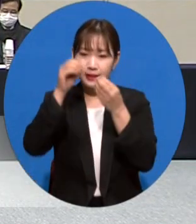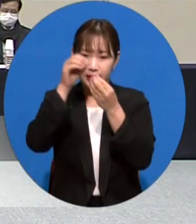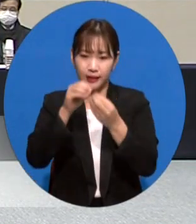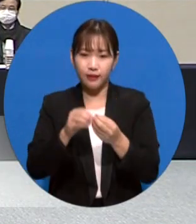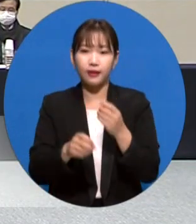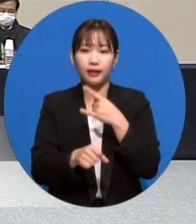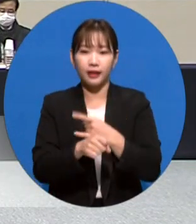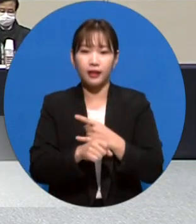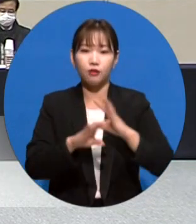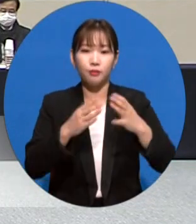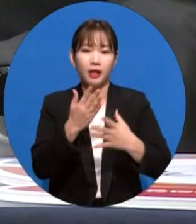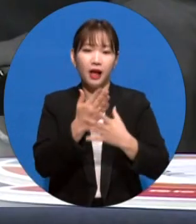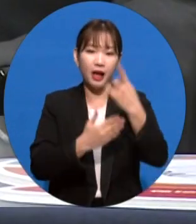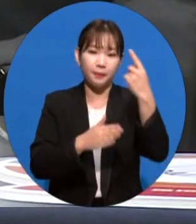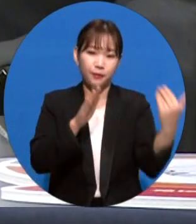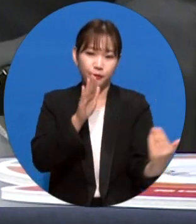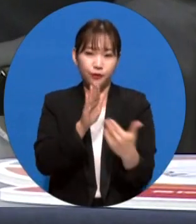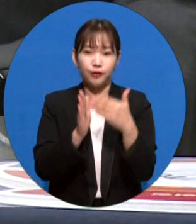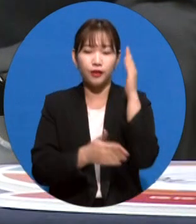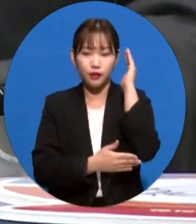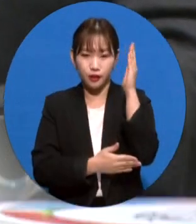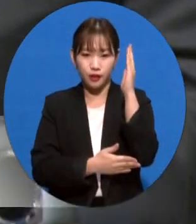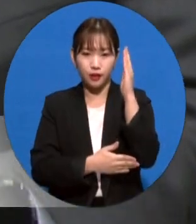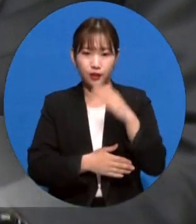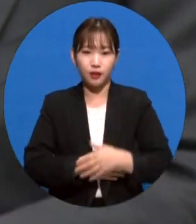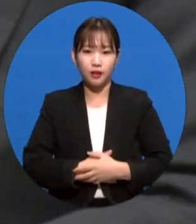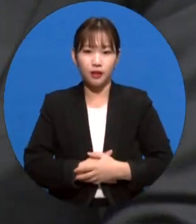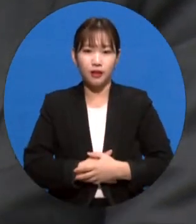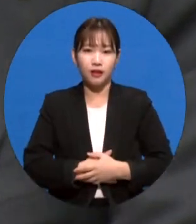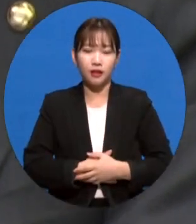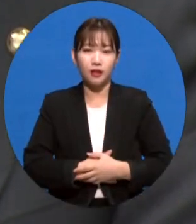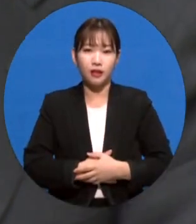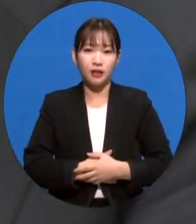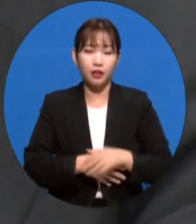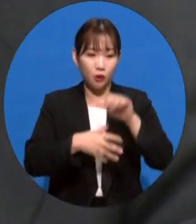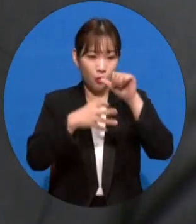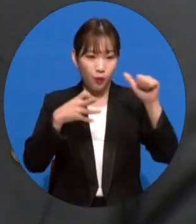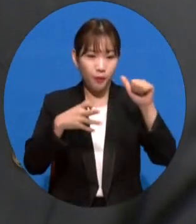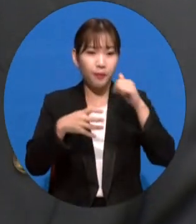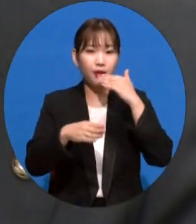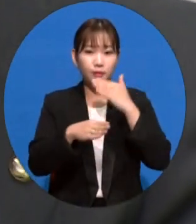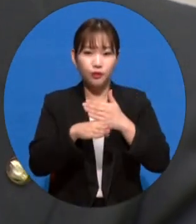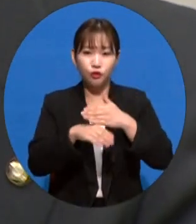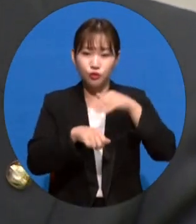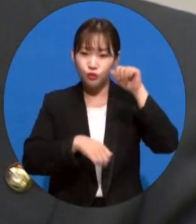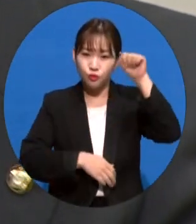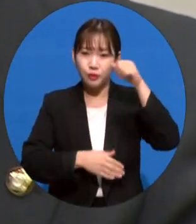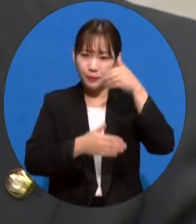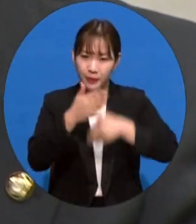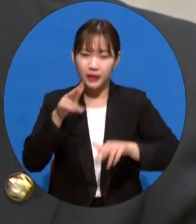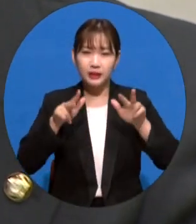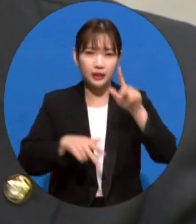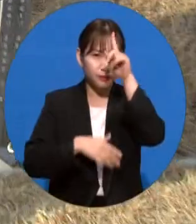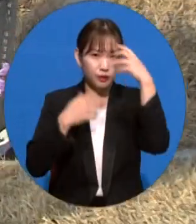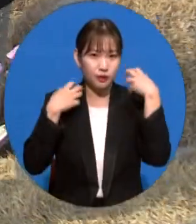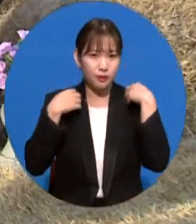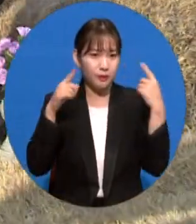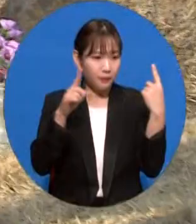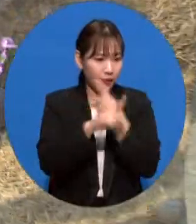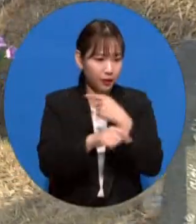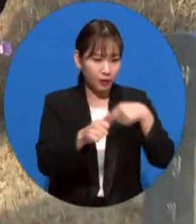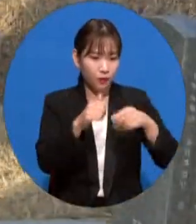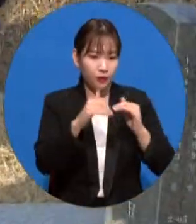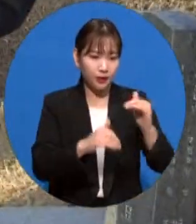이어받아 국민 통합을 이뤄내겠다고 말했는데 다분히 5.18 민주화운동이 빠진 현 정부의 개정 교육 과정에